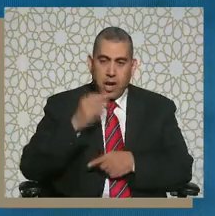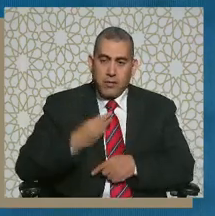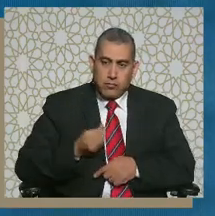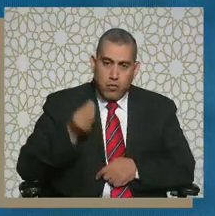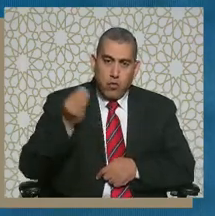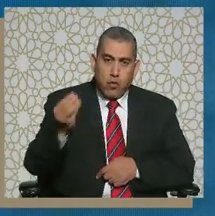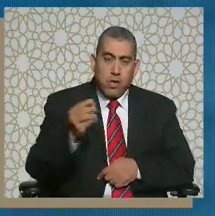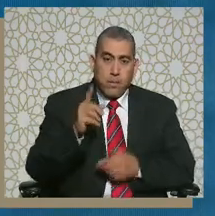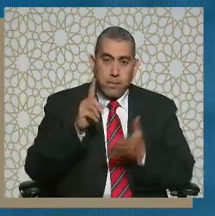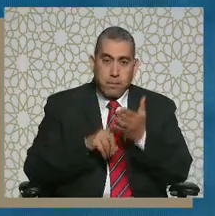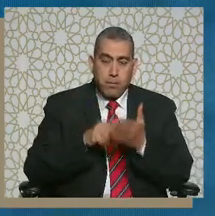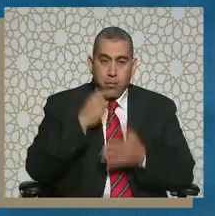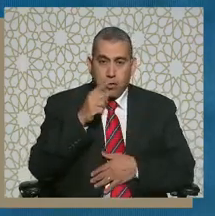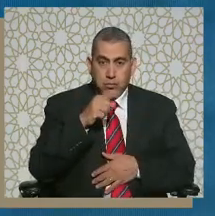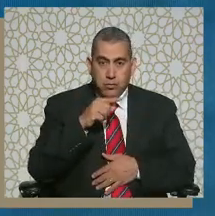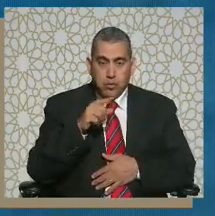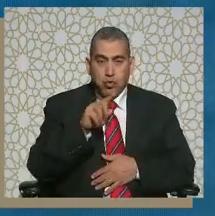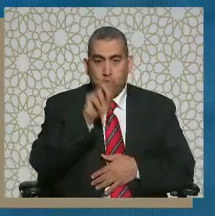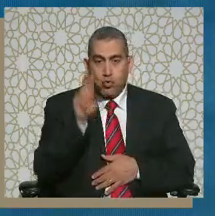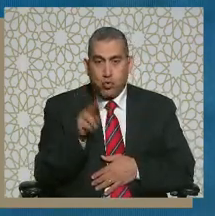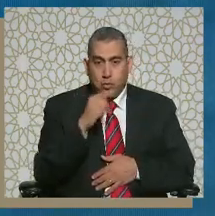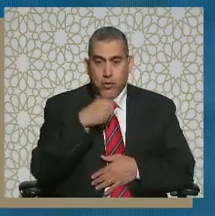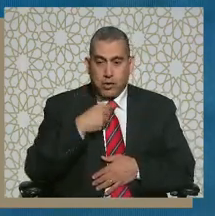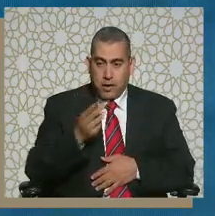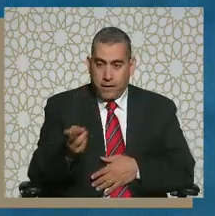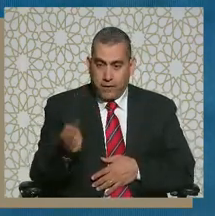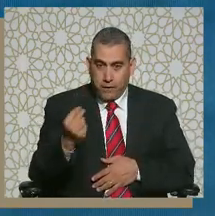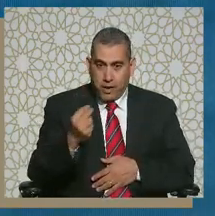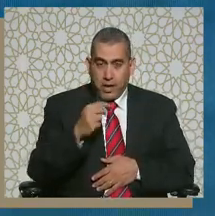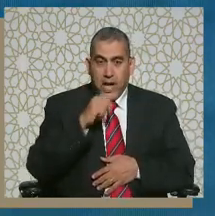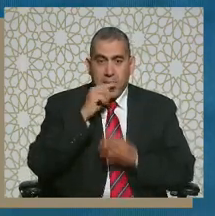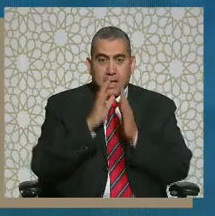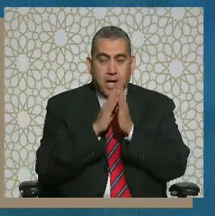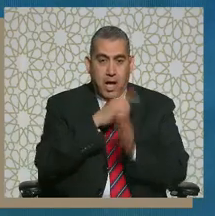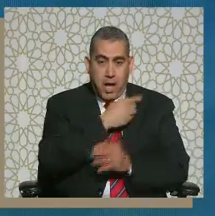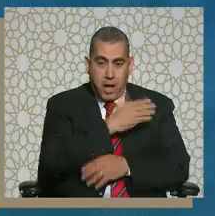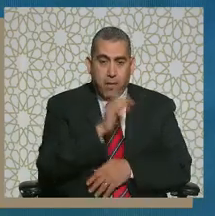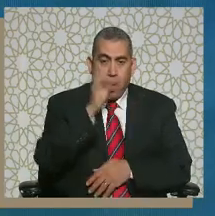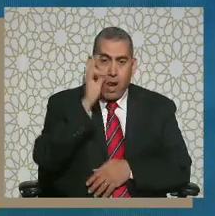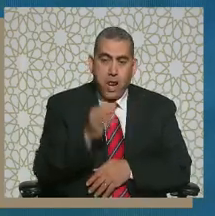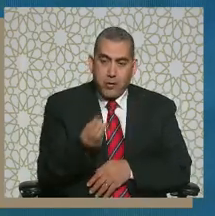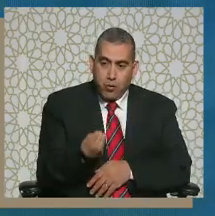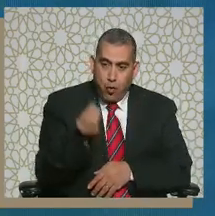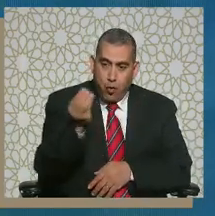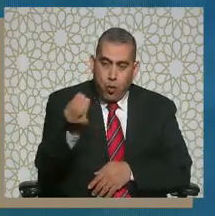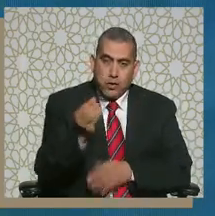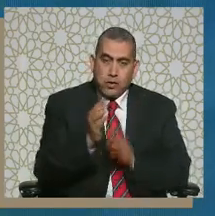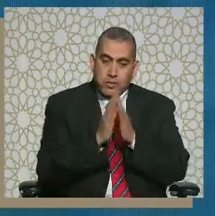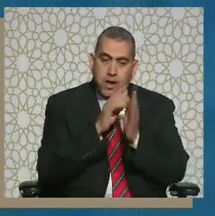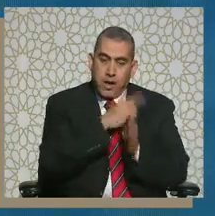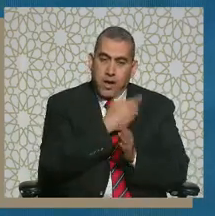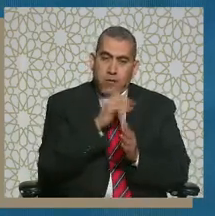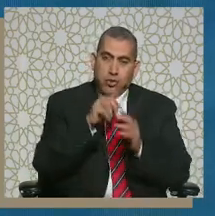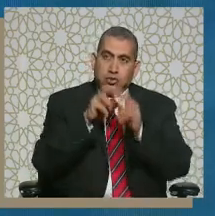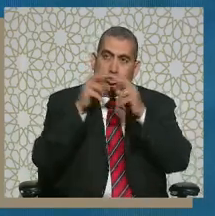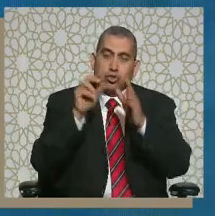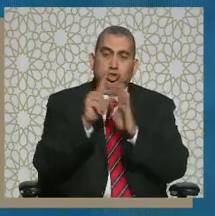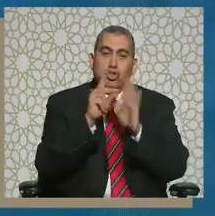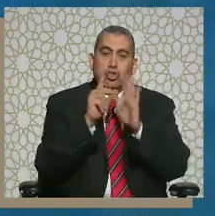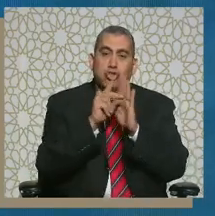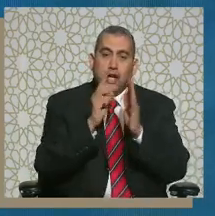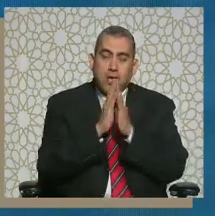هل يجوز بيقول لو سمحت ال الق لا يقبل توبته ولا بد انه يرد ده لكي تقبل توبته لان شرط من شروط